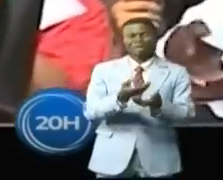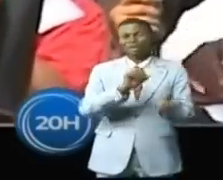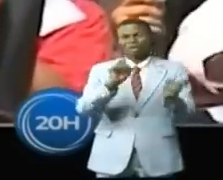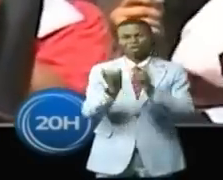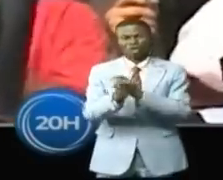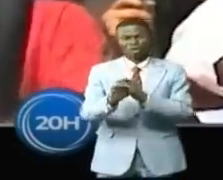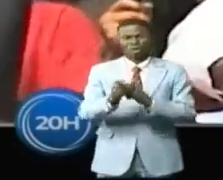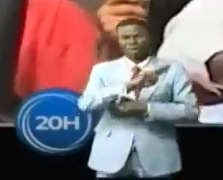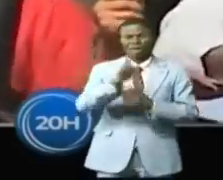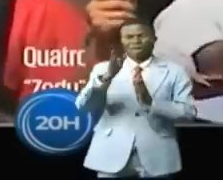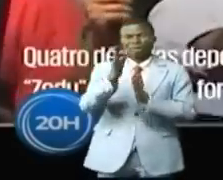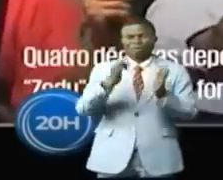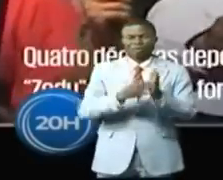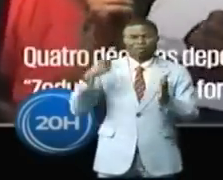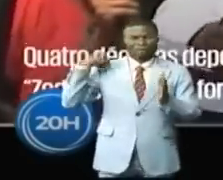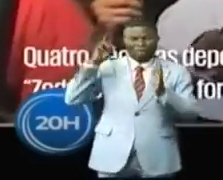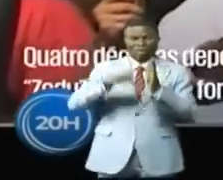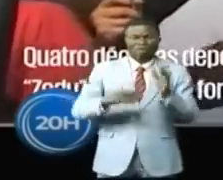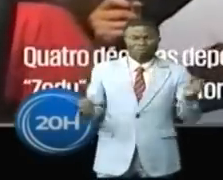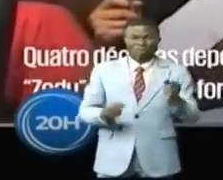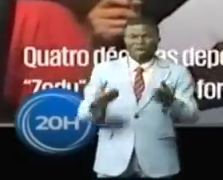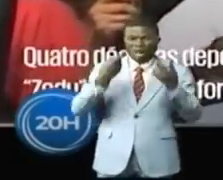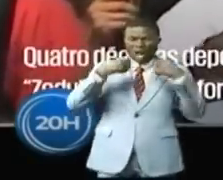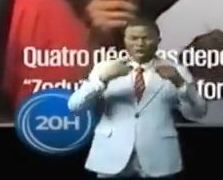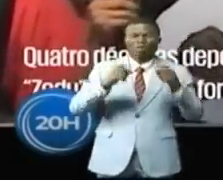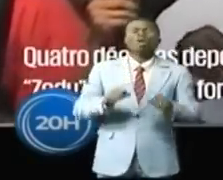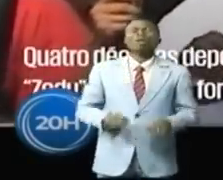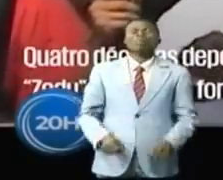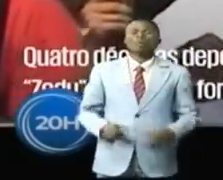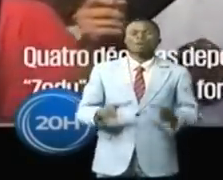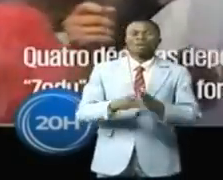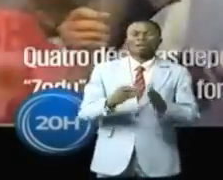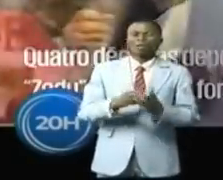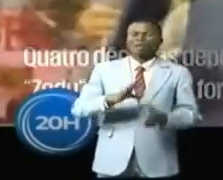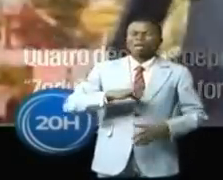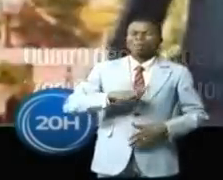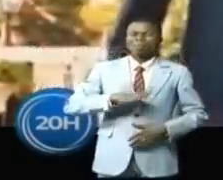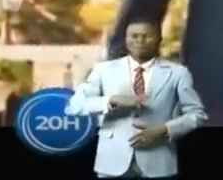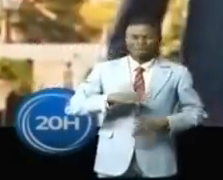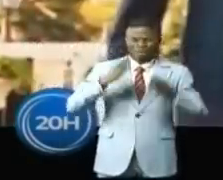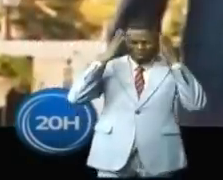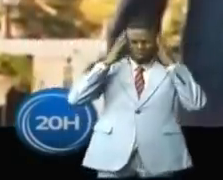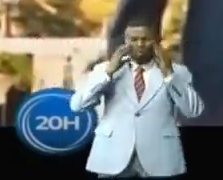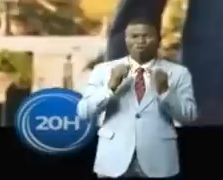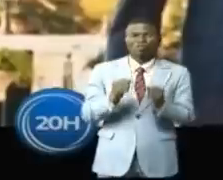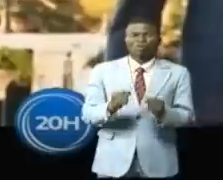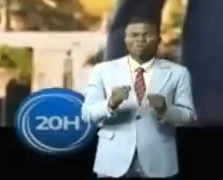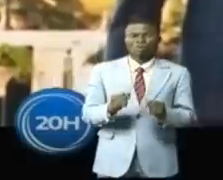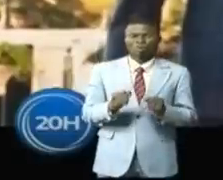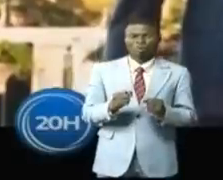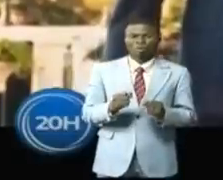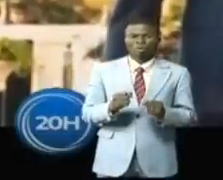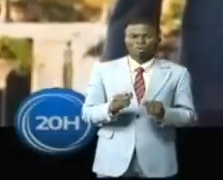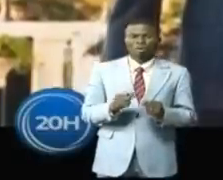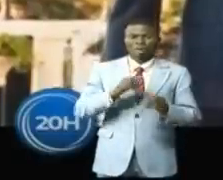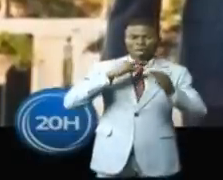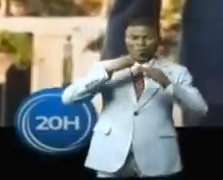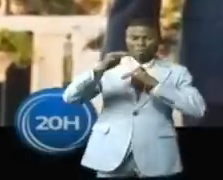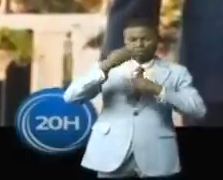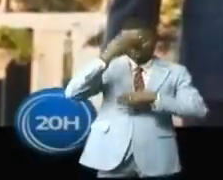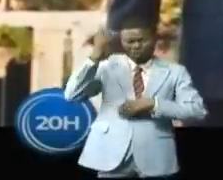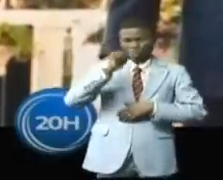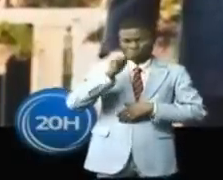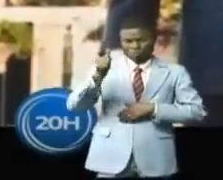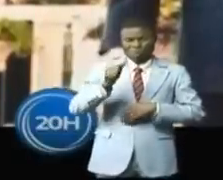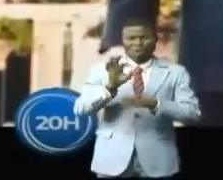Le gouvernement angolais annonce la nouvelle de son décès avec une grande douleur et consternation. C'est là un court message publié sur les